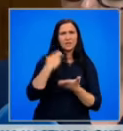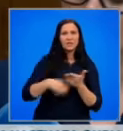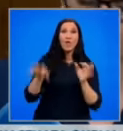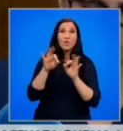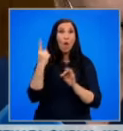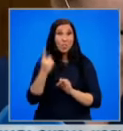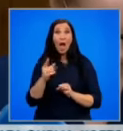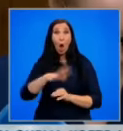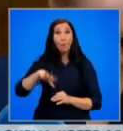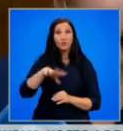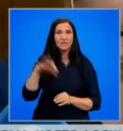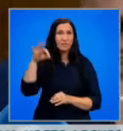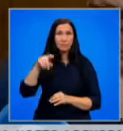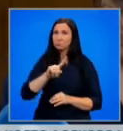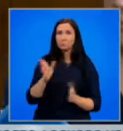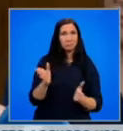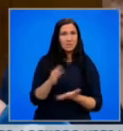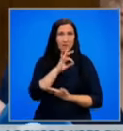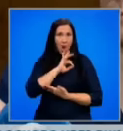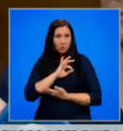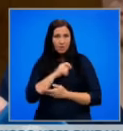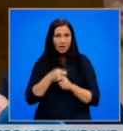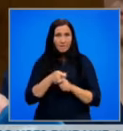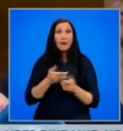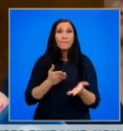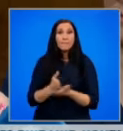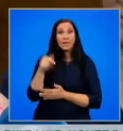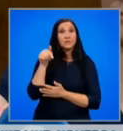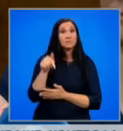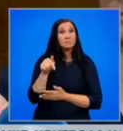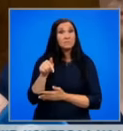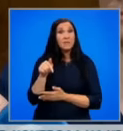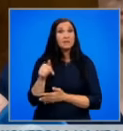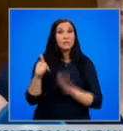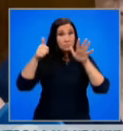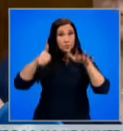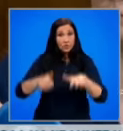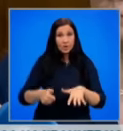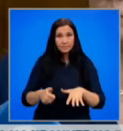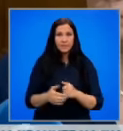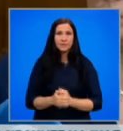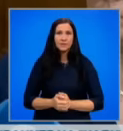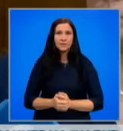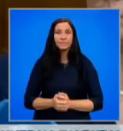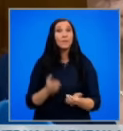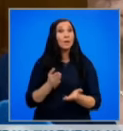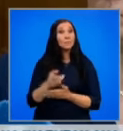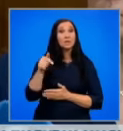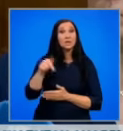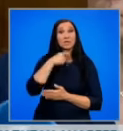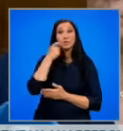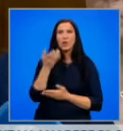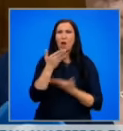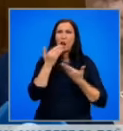обществена поръчка не сме успяли да проведем през тези 6 месеца. През тази година